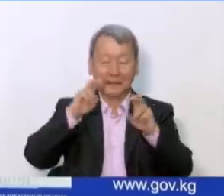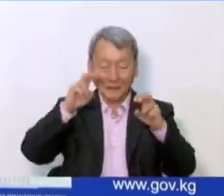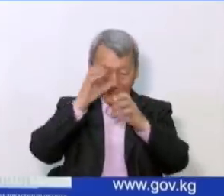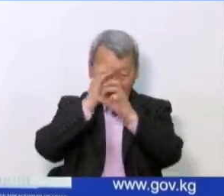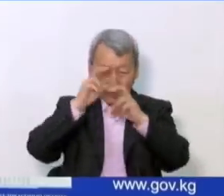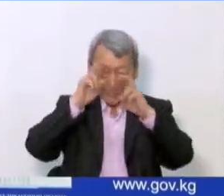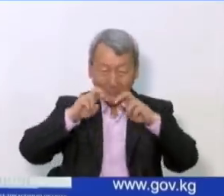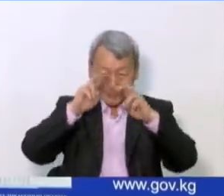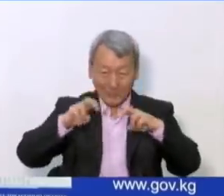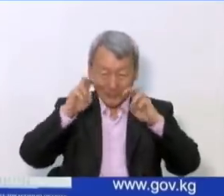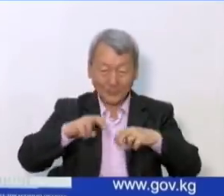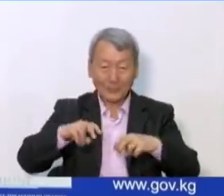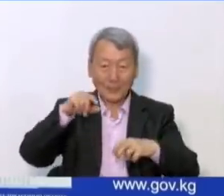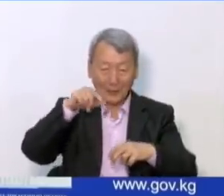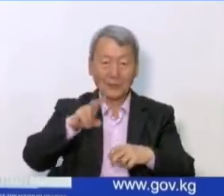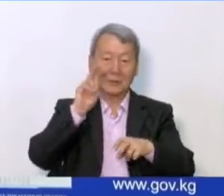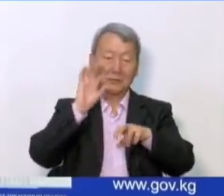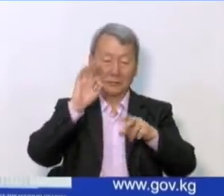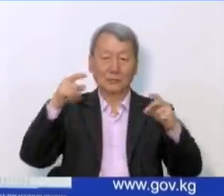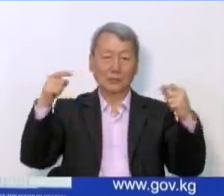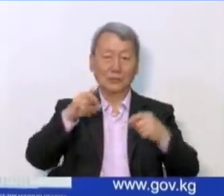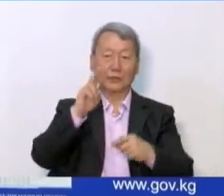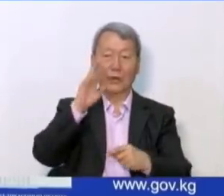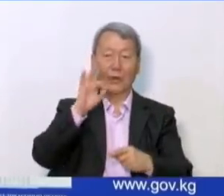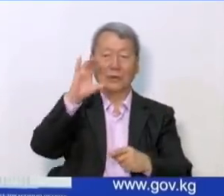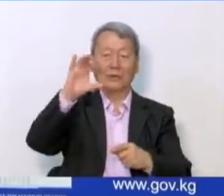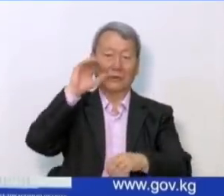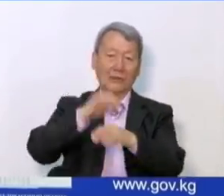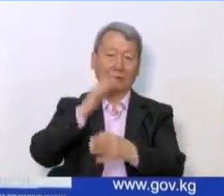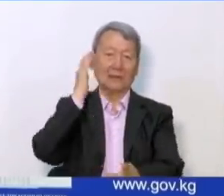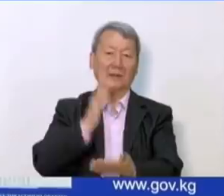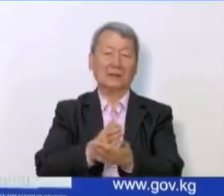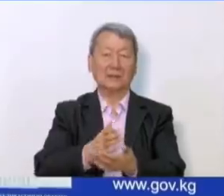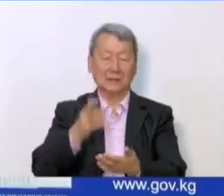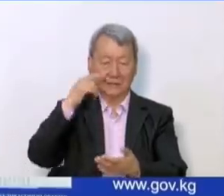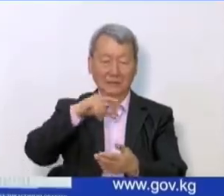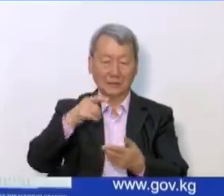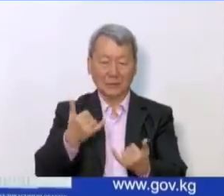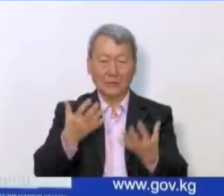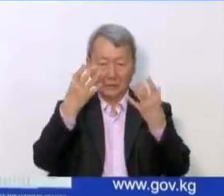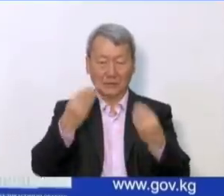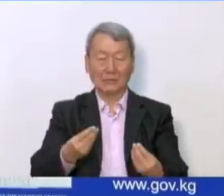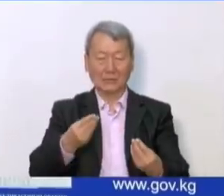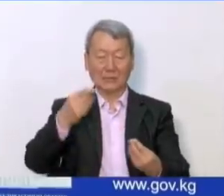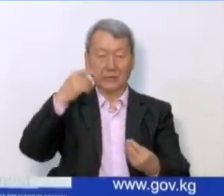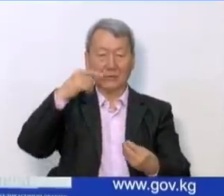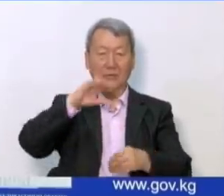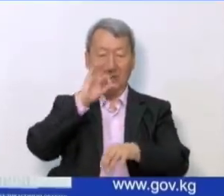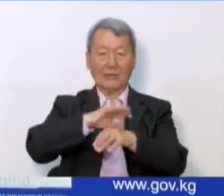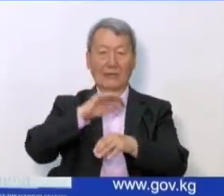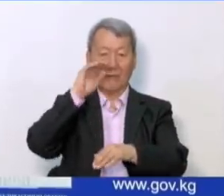лабораториянын тастыктоосу ушу COVID-19 бар экендигин аныктап, мына бүгүнкү күнү ушундай бир